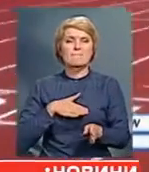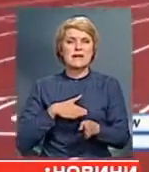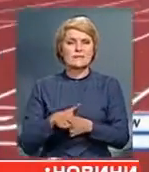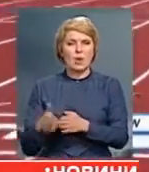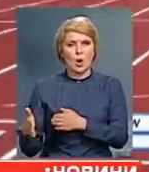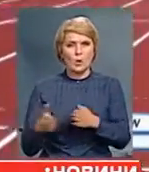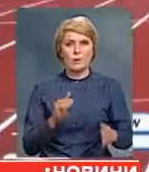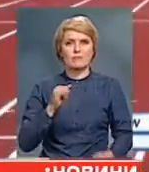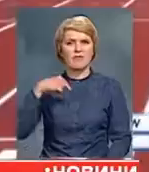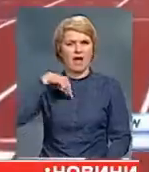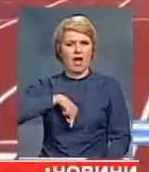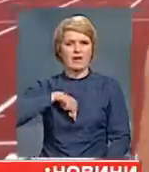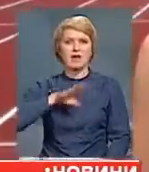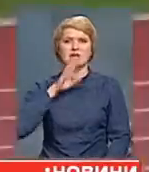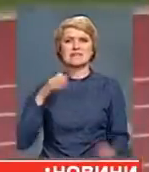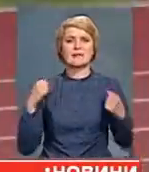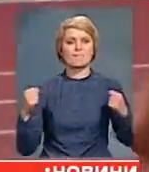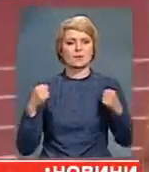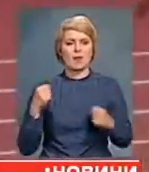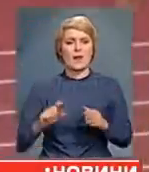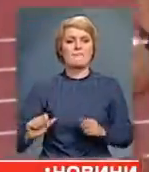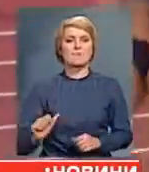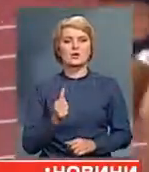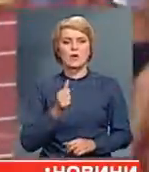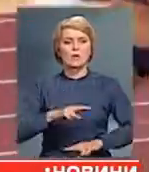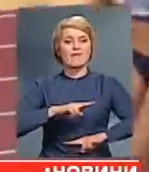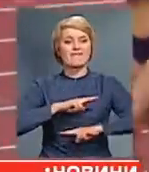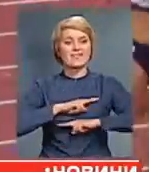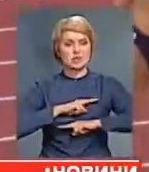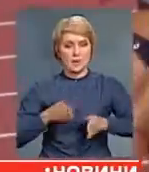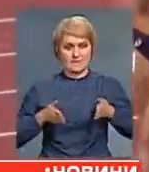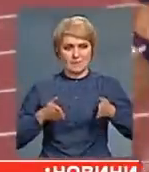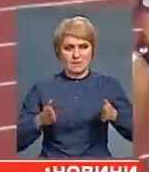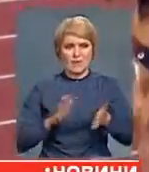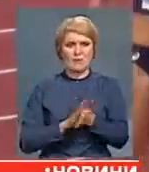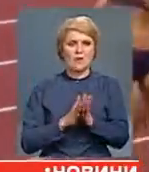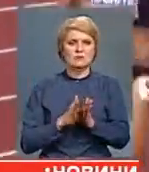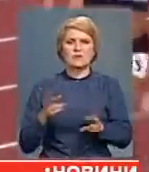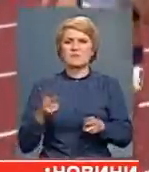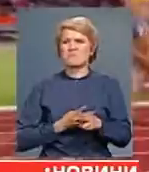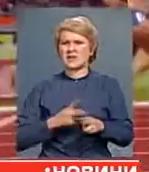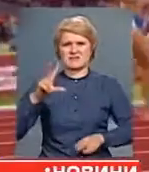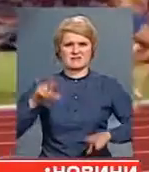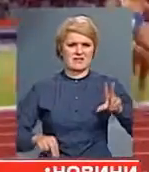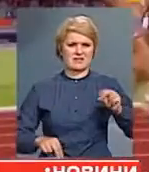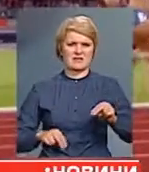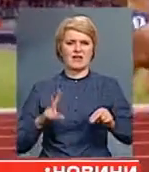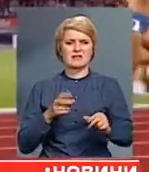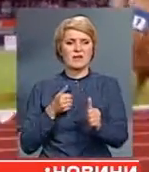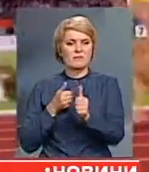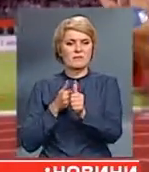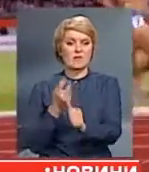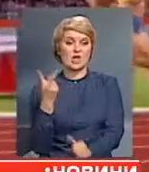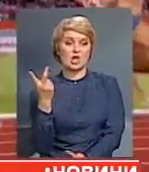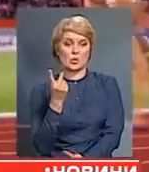змагань, але й характер спортсменки з Рівного. На початку фінішної прямої її позиція видавалась майже безнадійною. Наталя бігла в